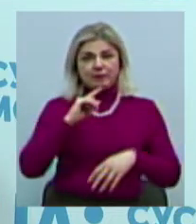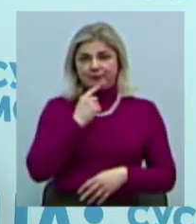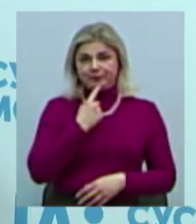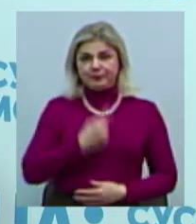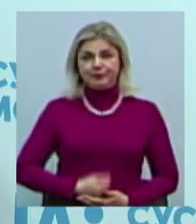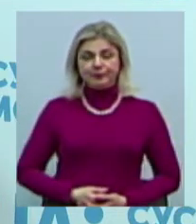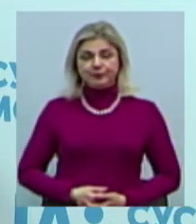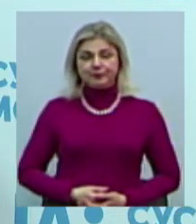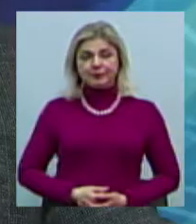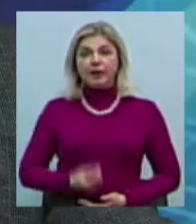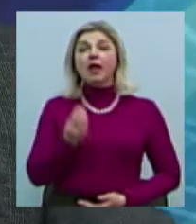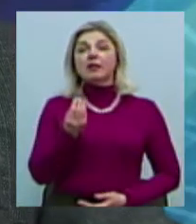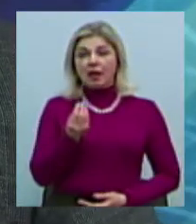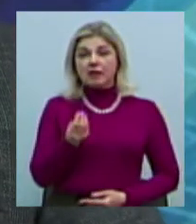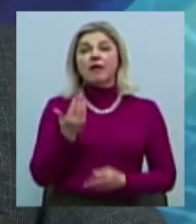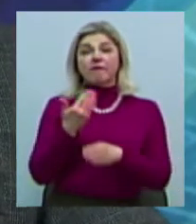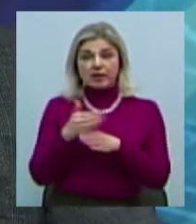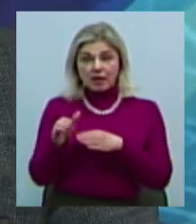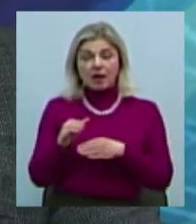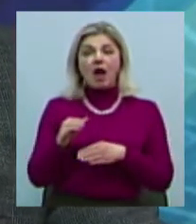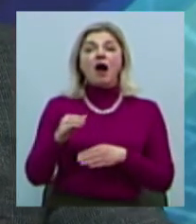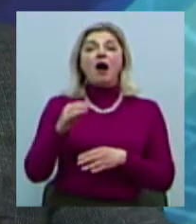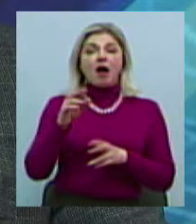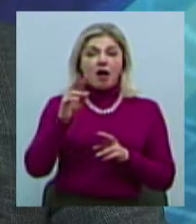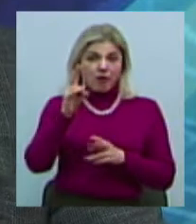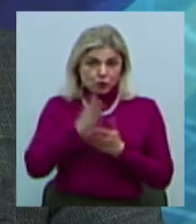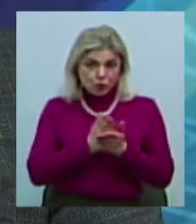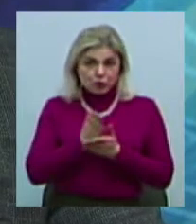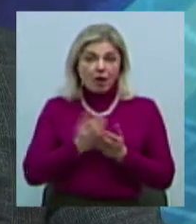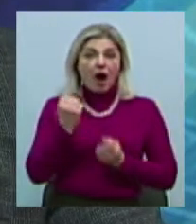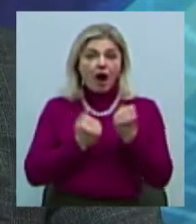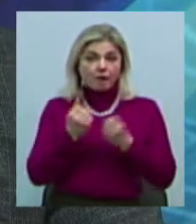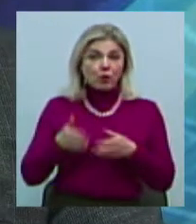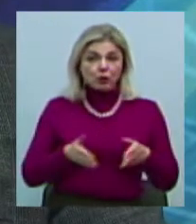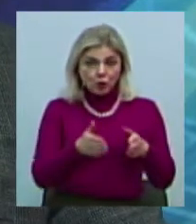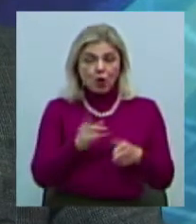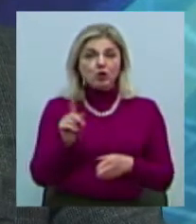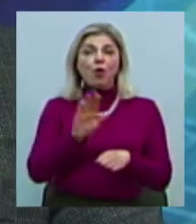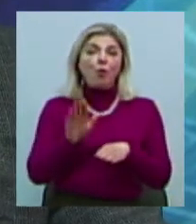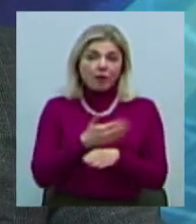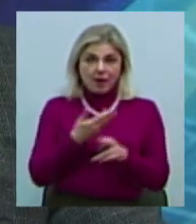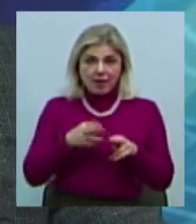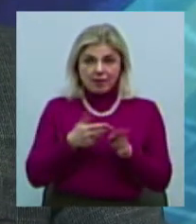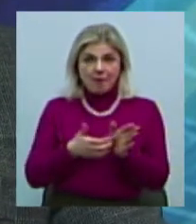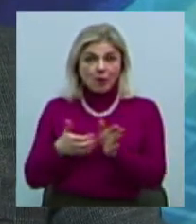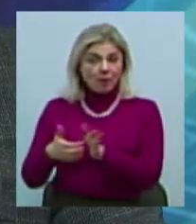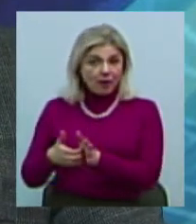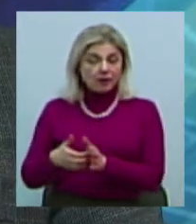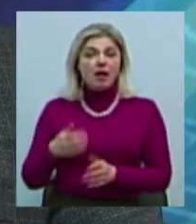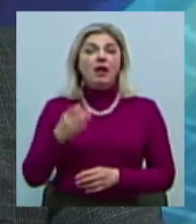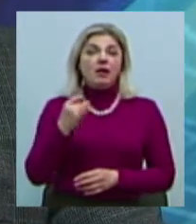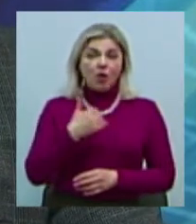Ну, деньги выделяли у автодорог для того, чтобы восстановить эти пробелы. Я хочу сказать больше, я